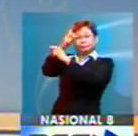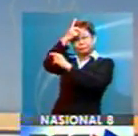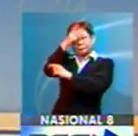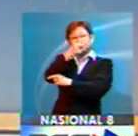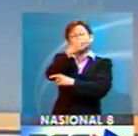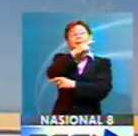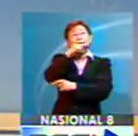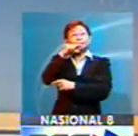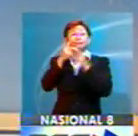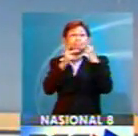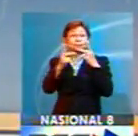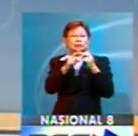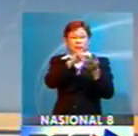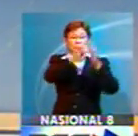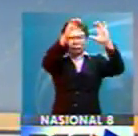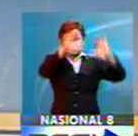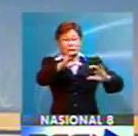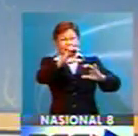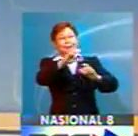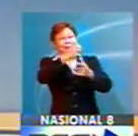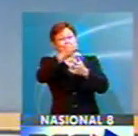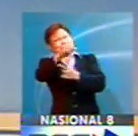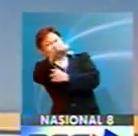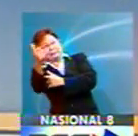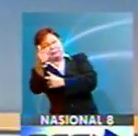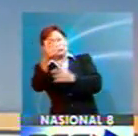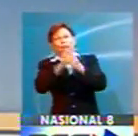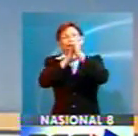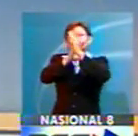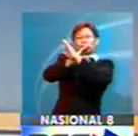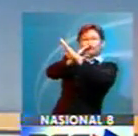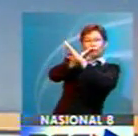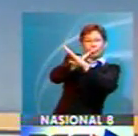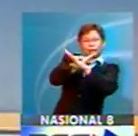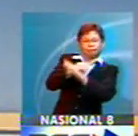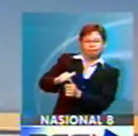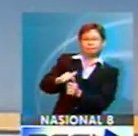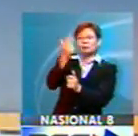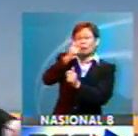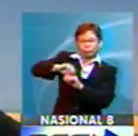Seri Shamuddin Tun Hussein, ia pendekatan proaktif membanteras penularan IS di negara ini.